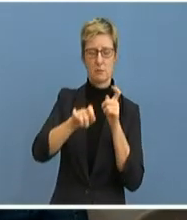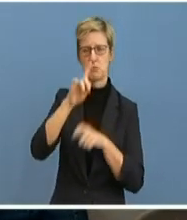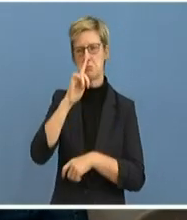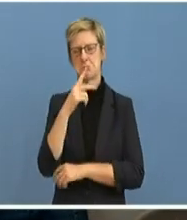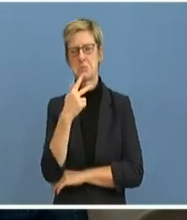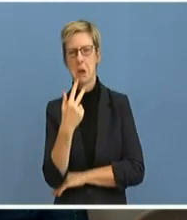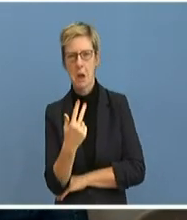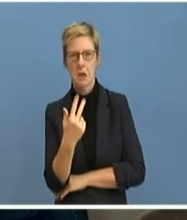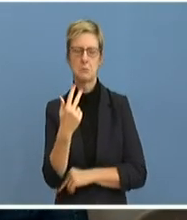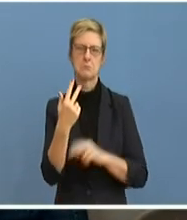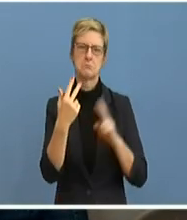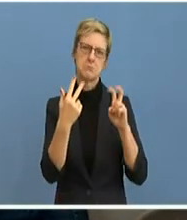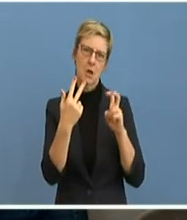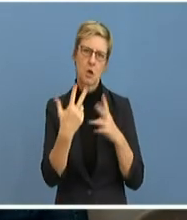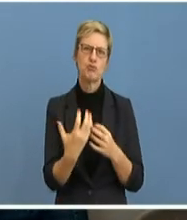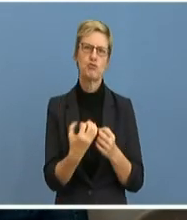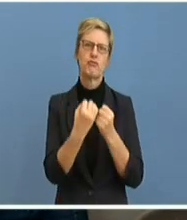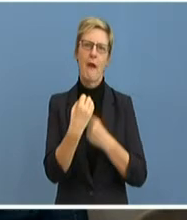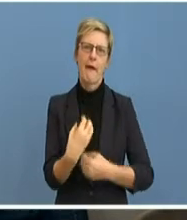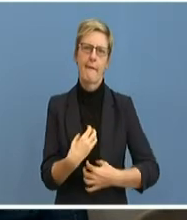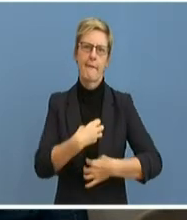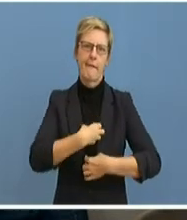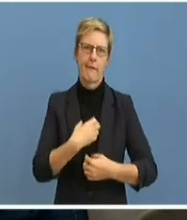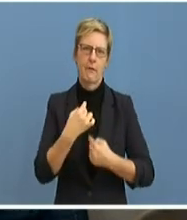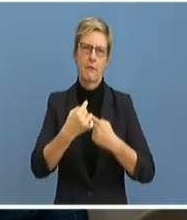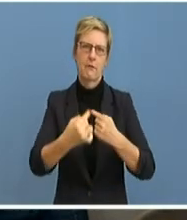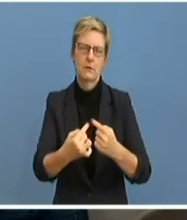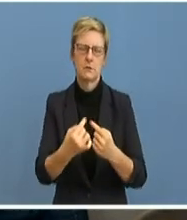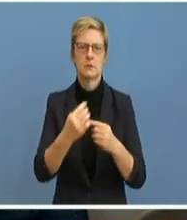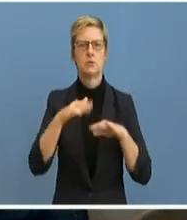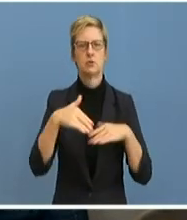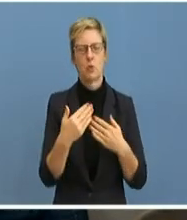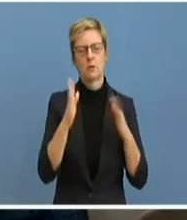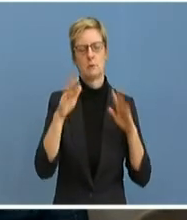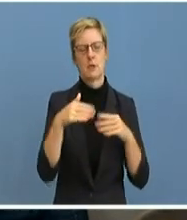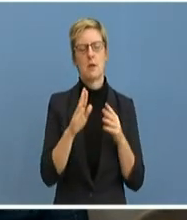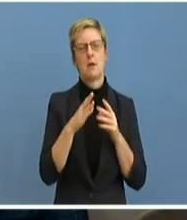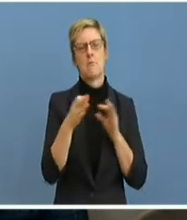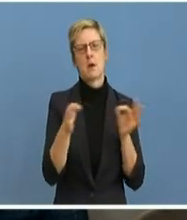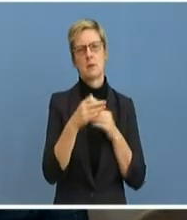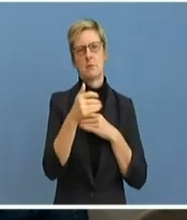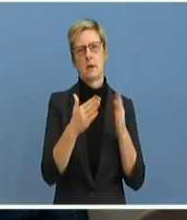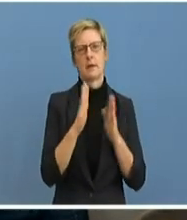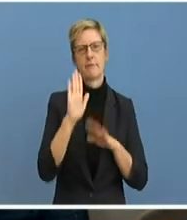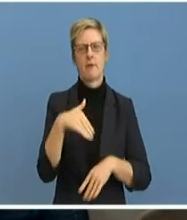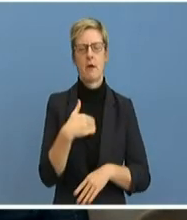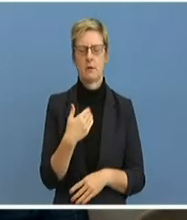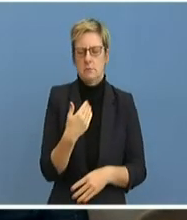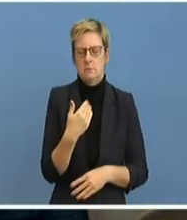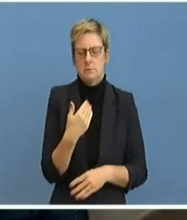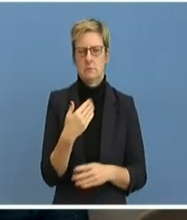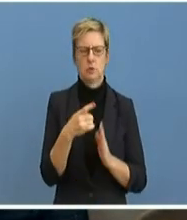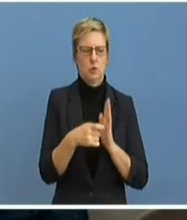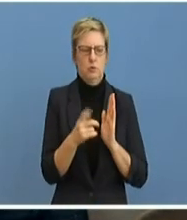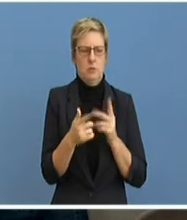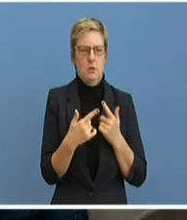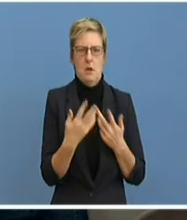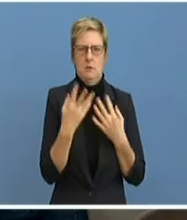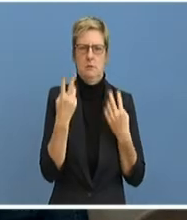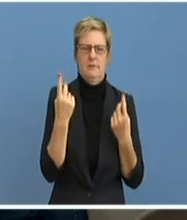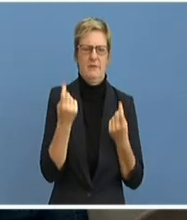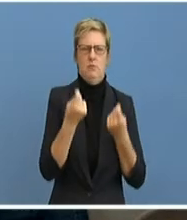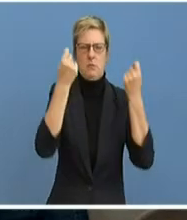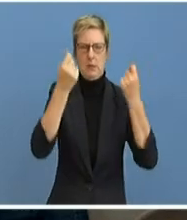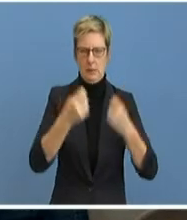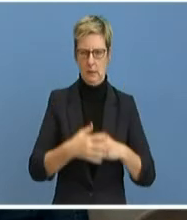3 schwer erkranken, könne man, sei dieses Maßnahmenpaket wesentlich nicht begründet, sondern Panikmache. Das ist